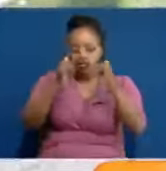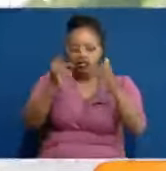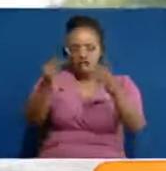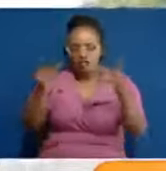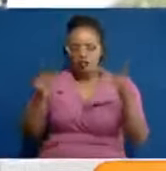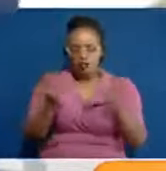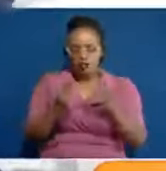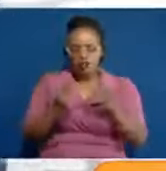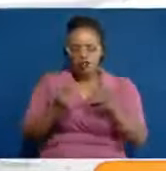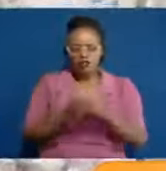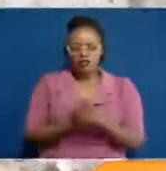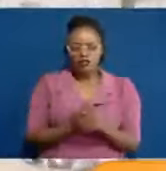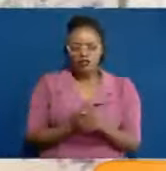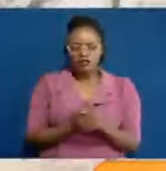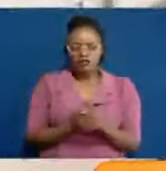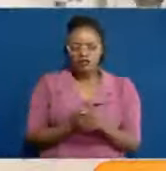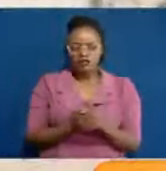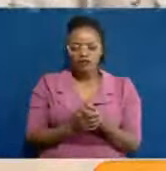maeneo hayo.